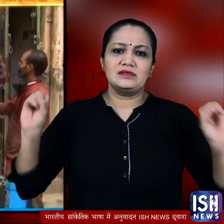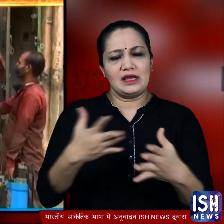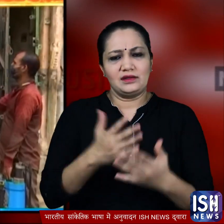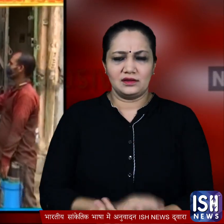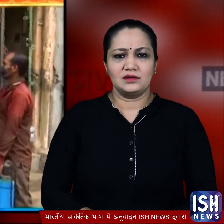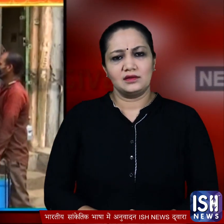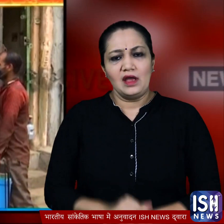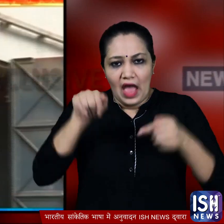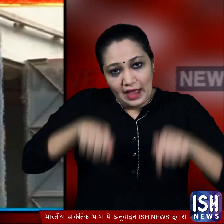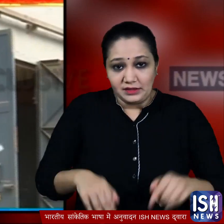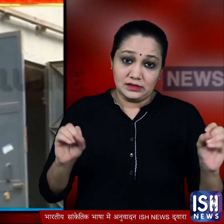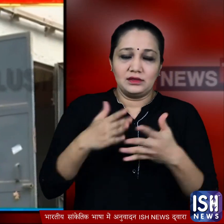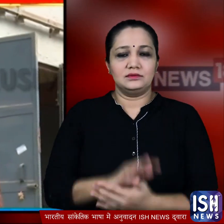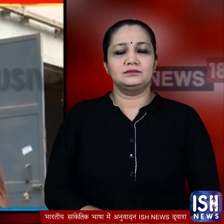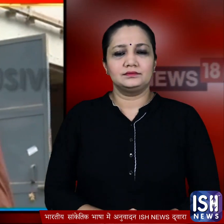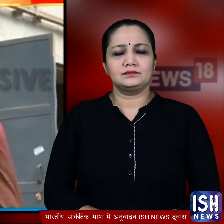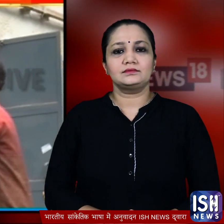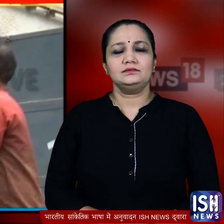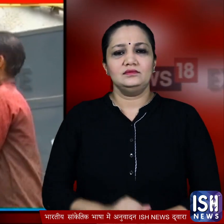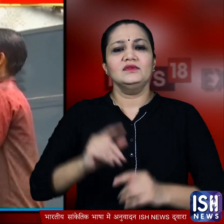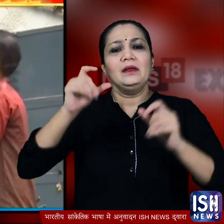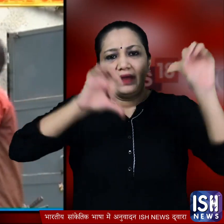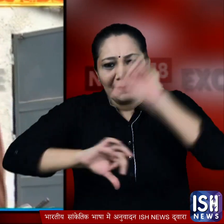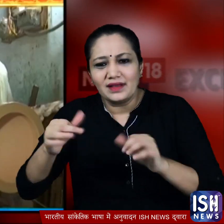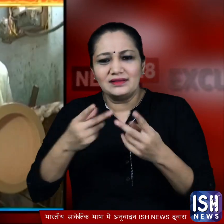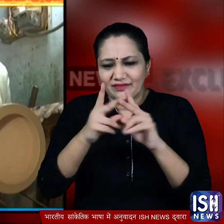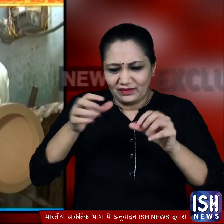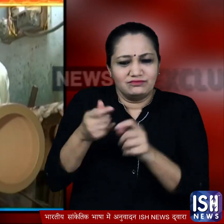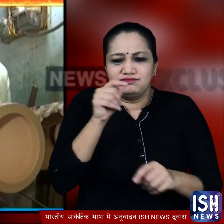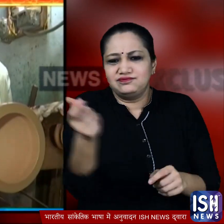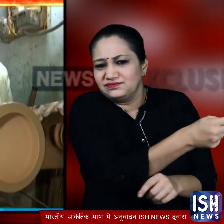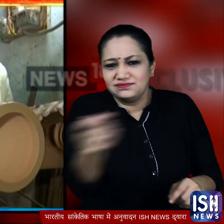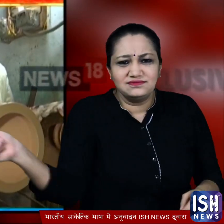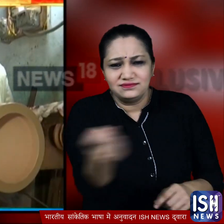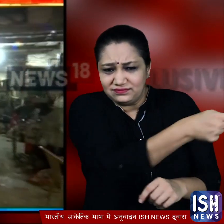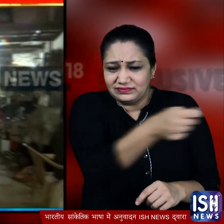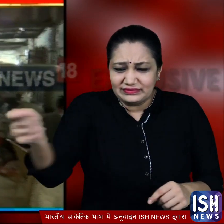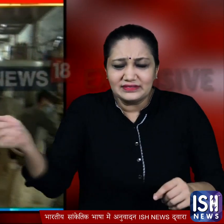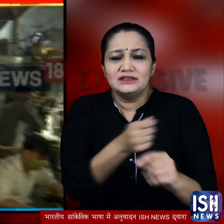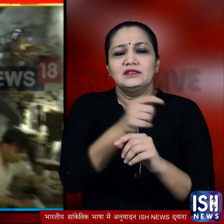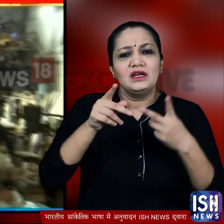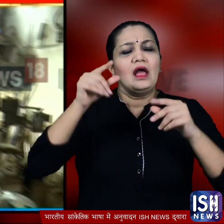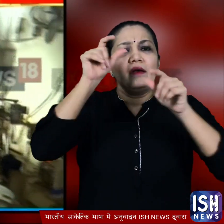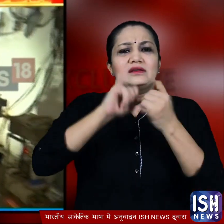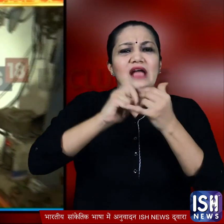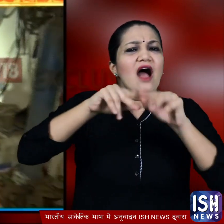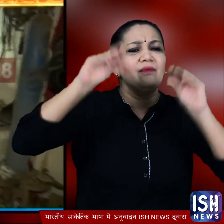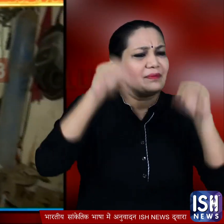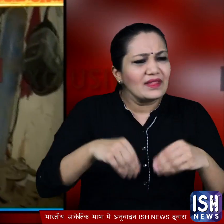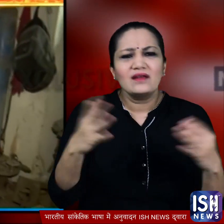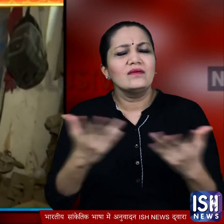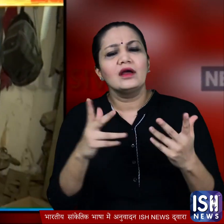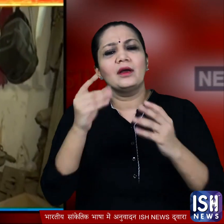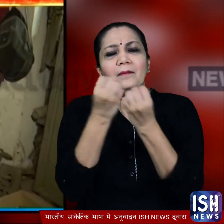फैक्ट्रीज में जो काम है वो आज से शुरू हो रहा है। इसके साथ ही वहां केमिकल का भी छिड़काव किया गया। हालांकि फैक्ट्रियों में फिलहाल मजदूरों की संख्या काफी कम दिखी,